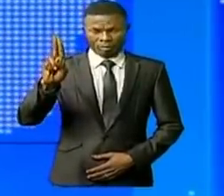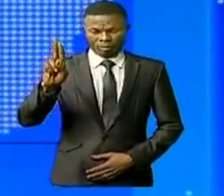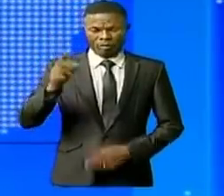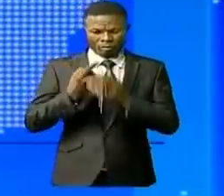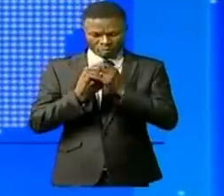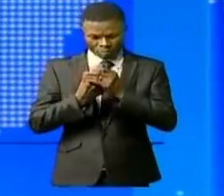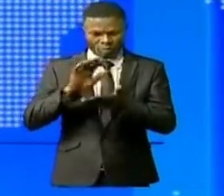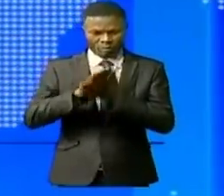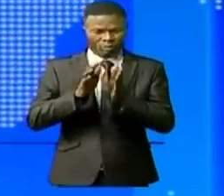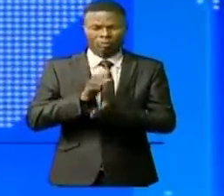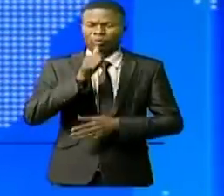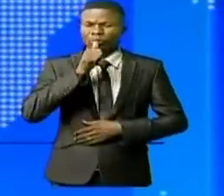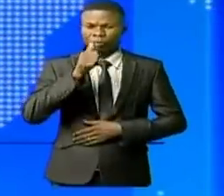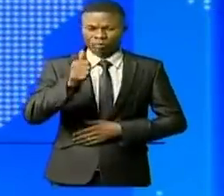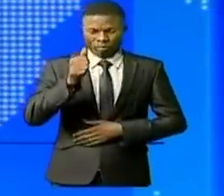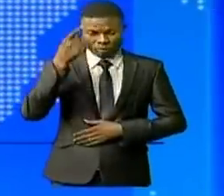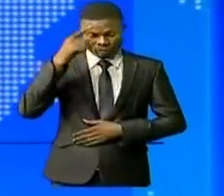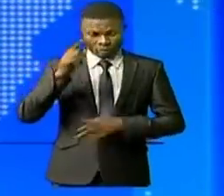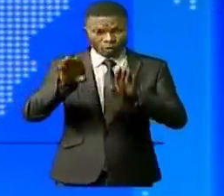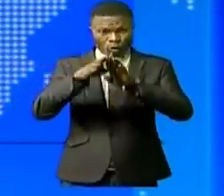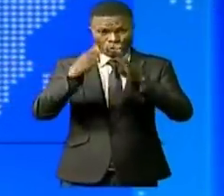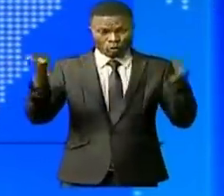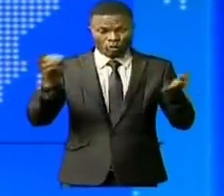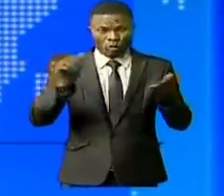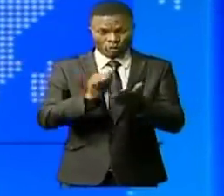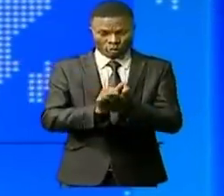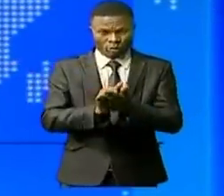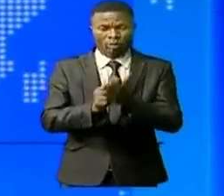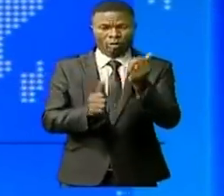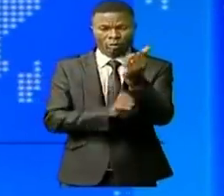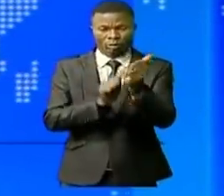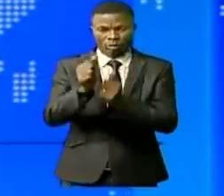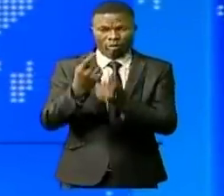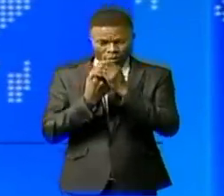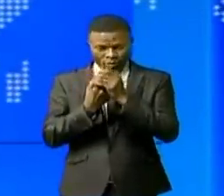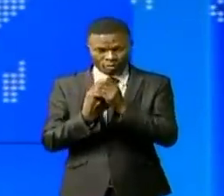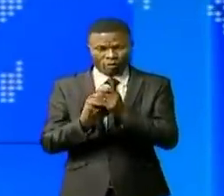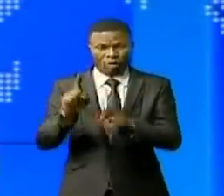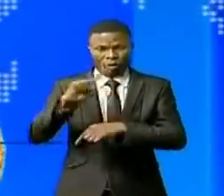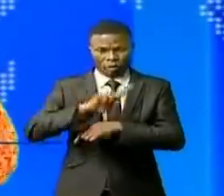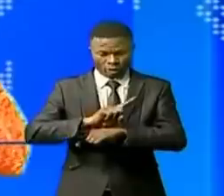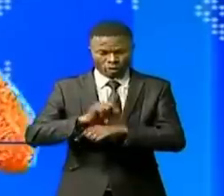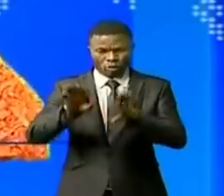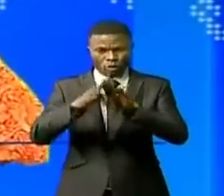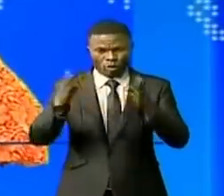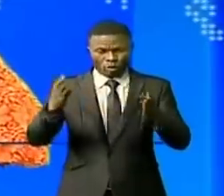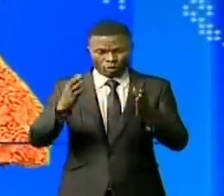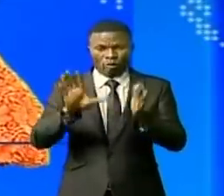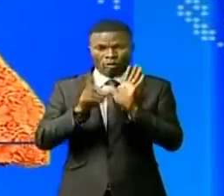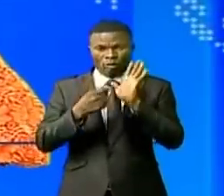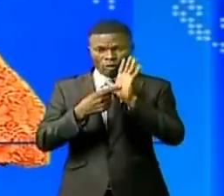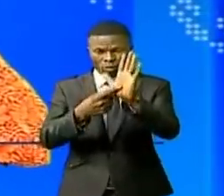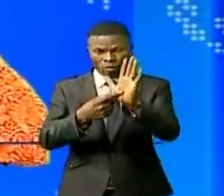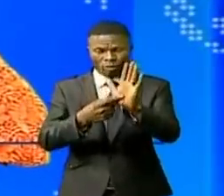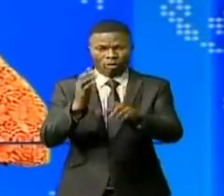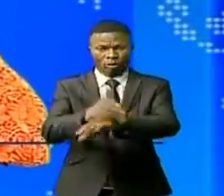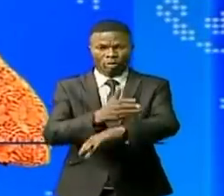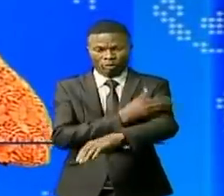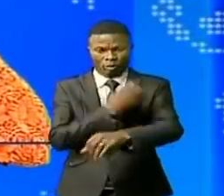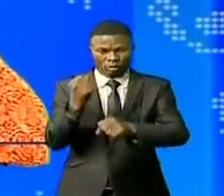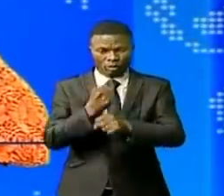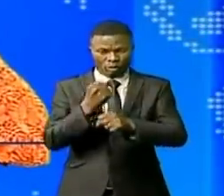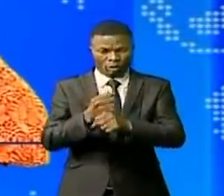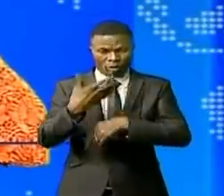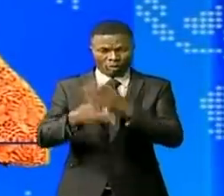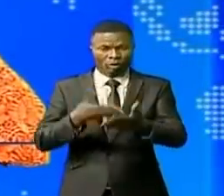belle robe et pour être réouvert au public dans quelques jours. Dans ce journal, vous suivrez l'évolution de